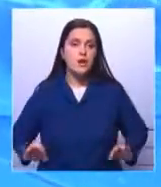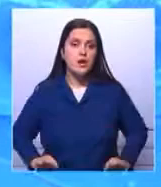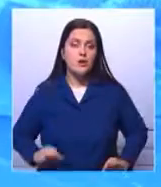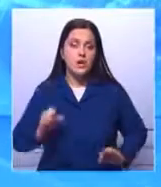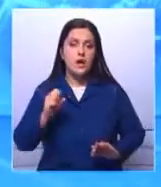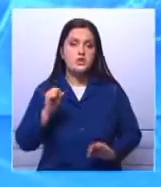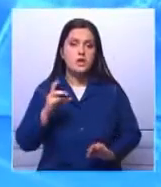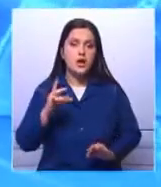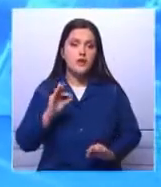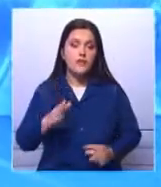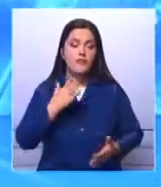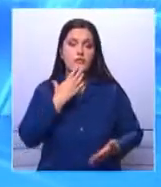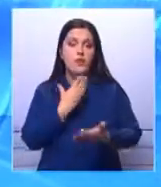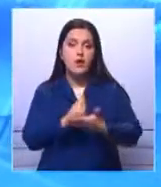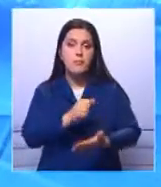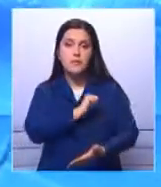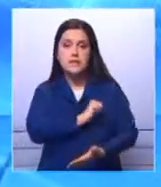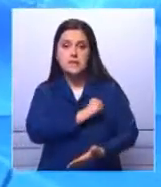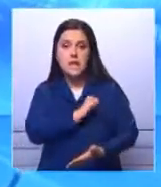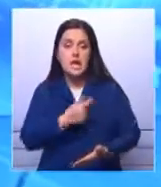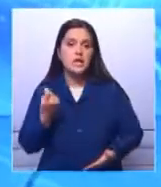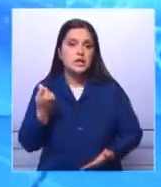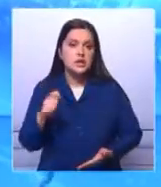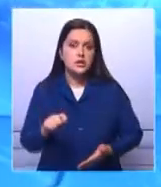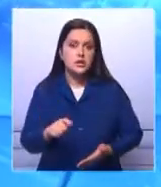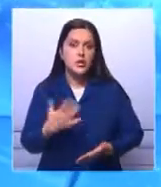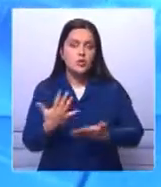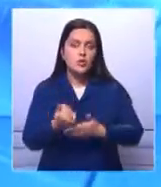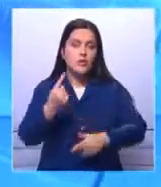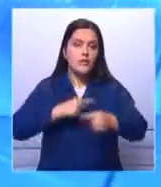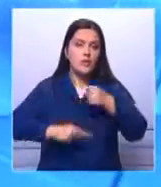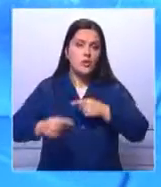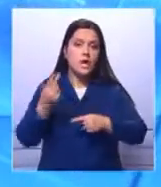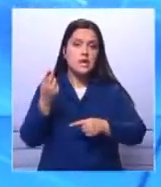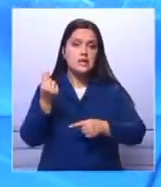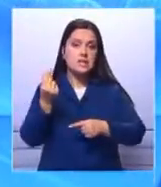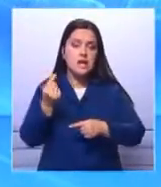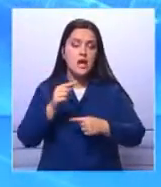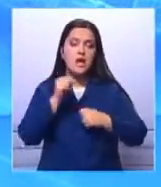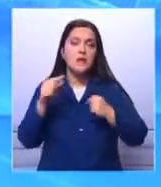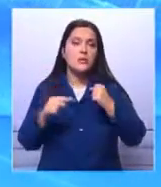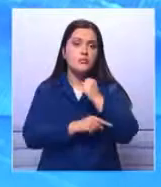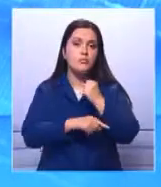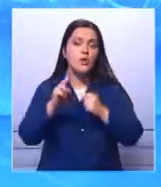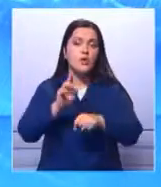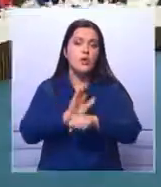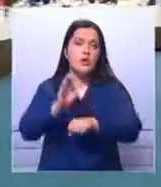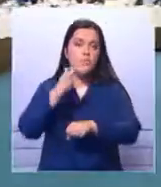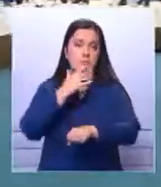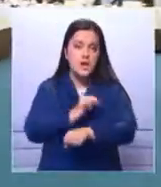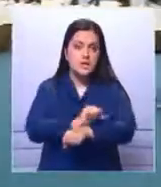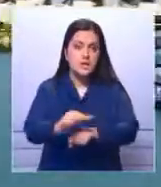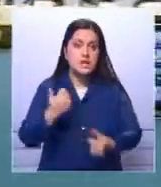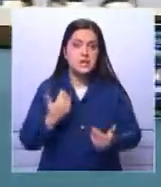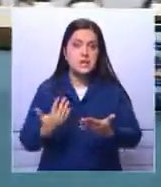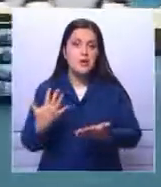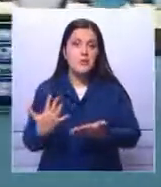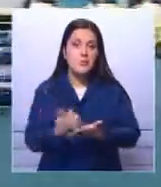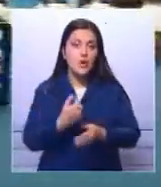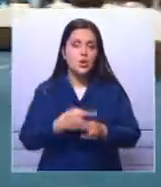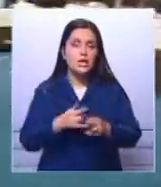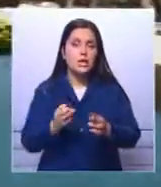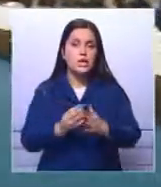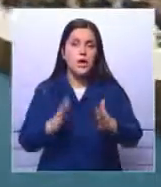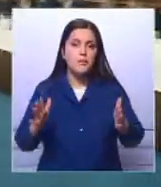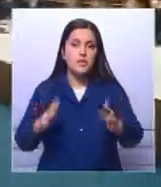словам Жакипа Асанова, отечественным сыщикам редко удается вернуть украденные и вывезенные из республики деньги. А если и получается, то